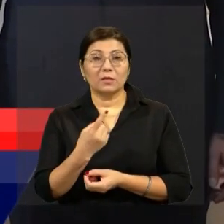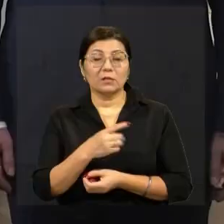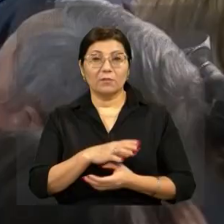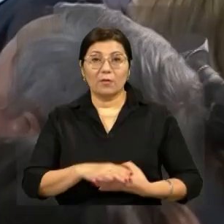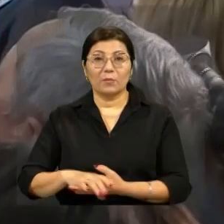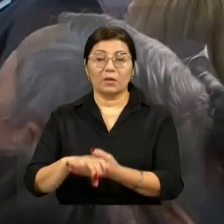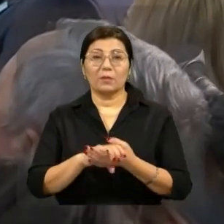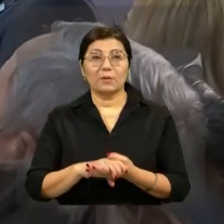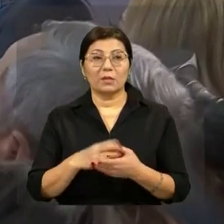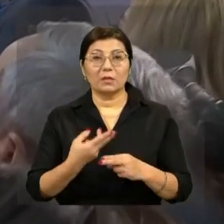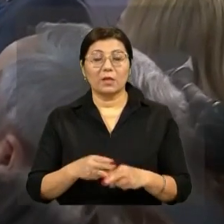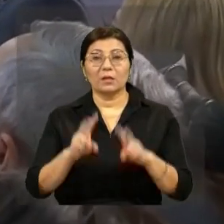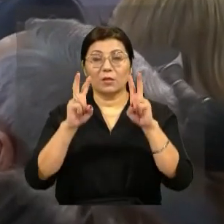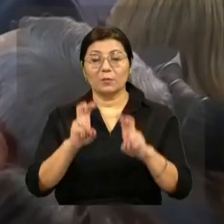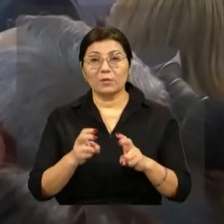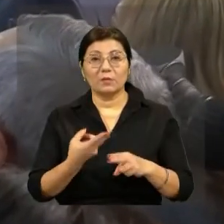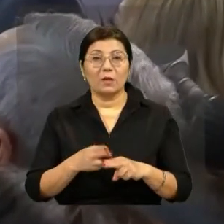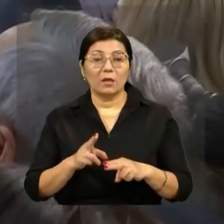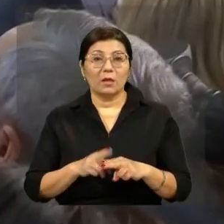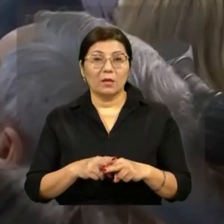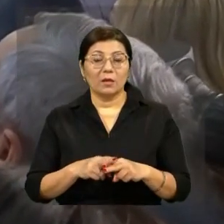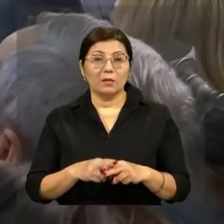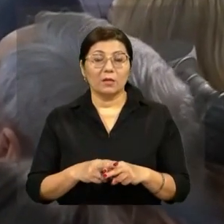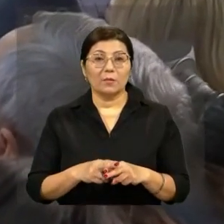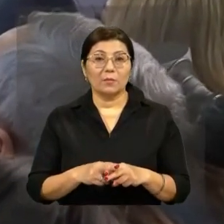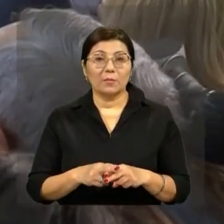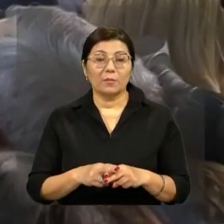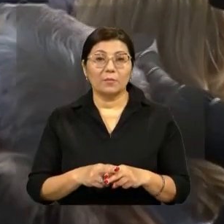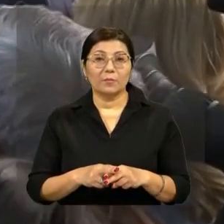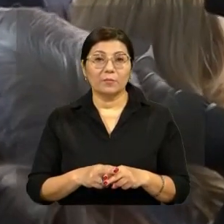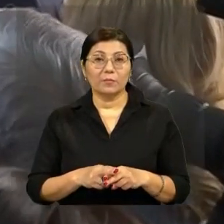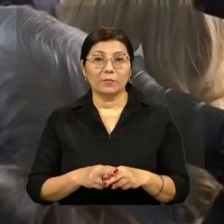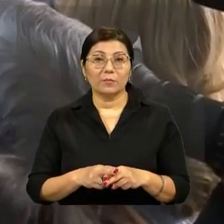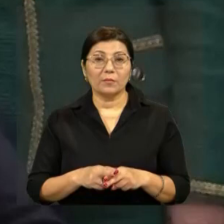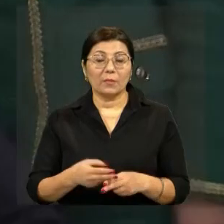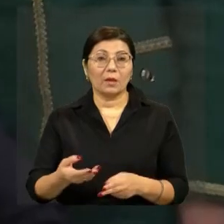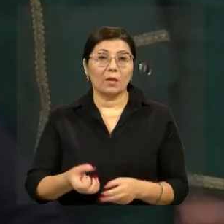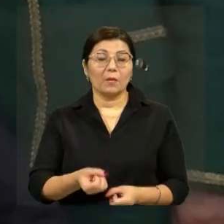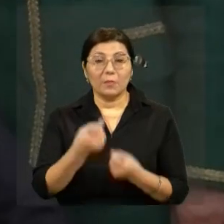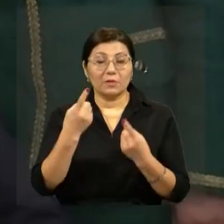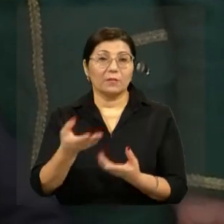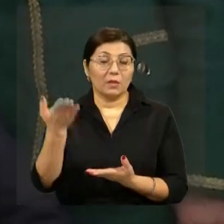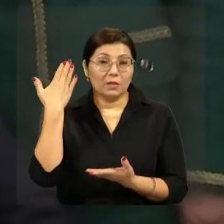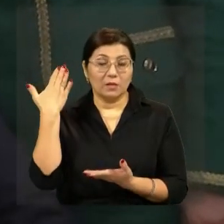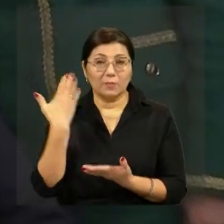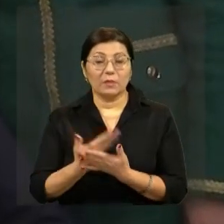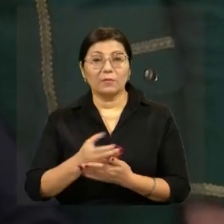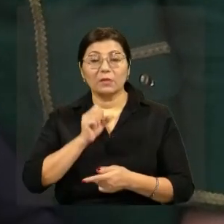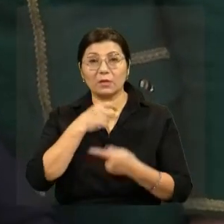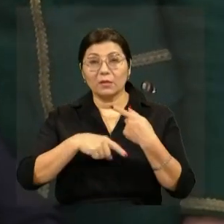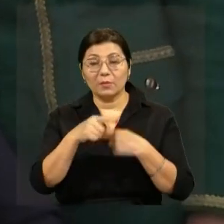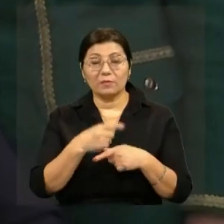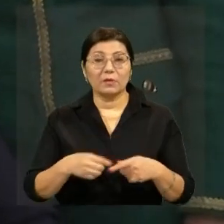это лозунг, это тезис. Не я придумал, это тезис, который проповедует Организация Объединенных Наций.